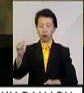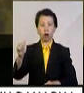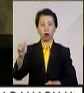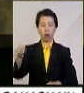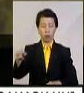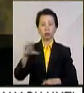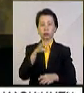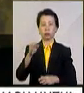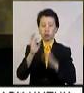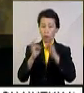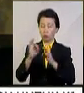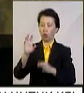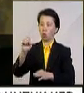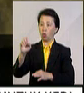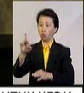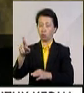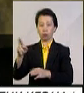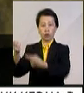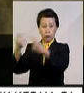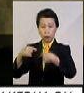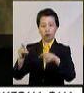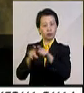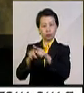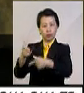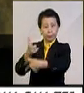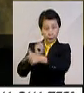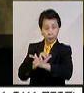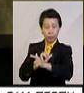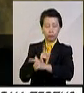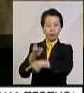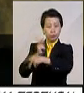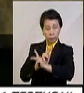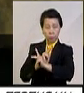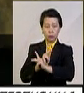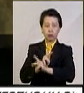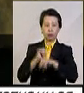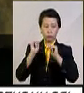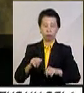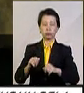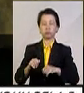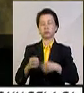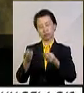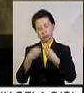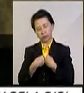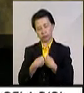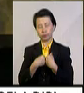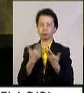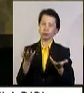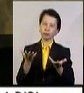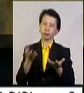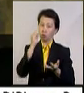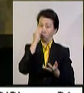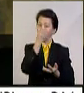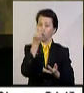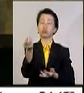order ini juga kalau dia datang sebagai satu pinjaman akan mengenakan faedah